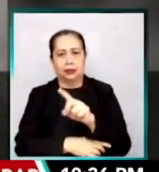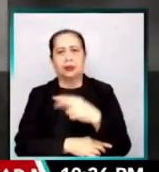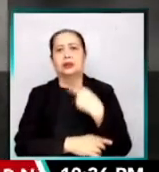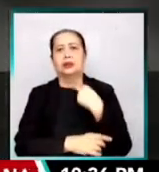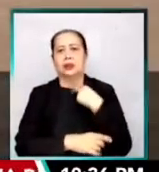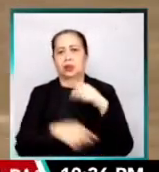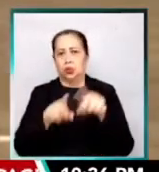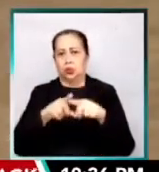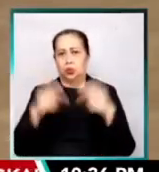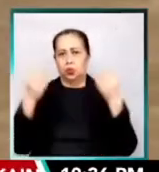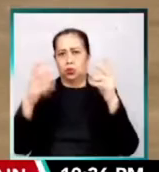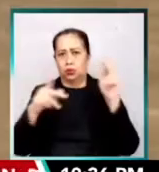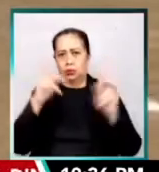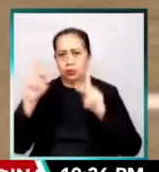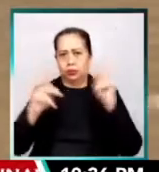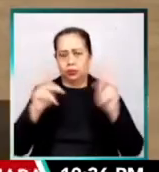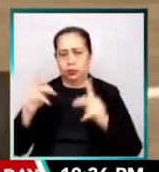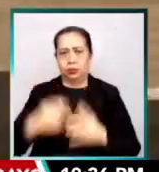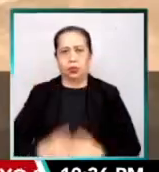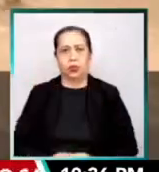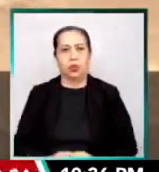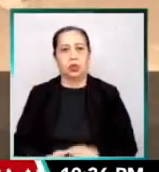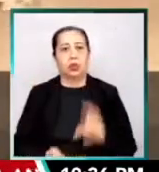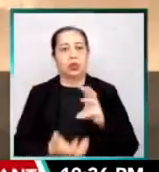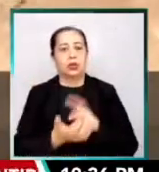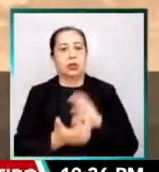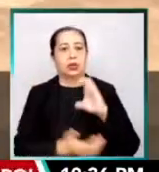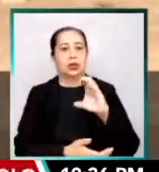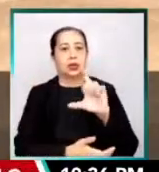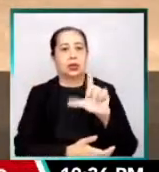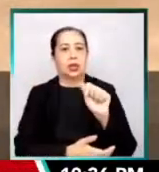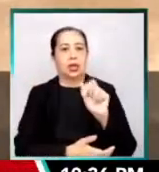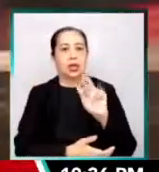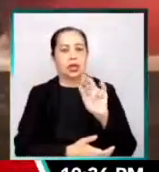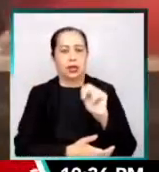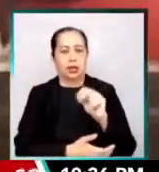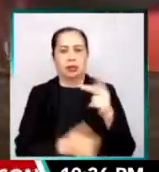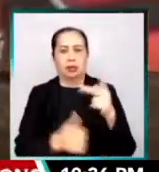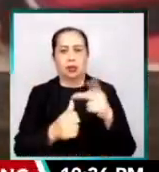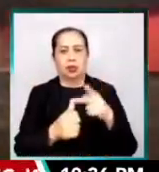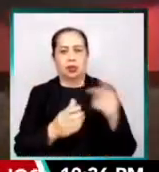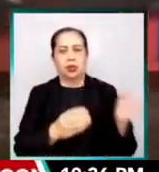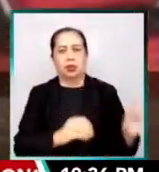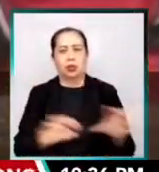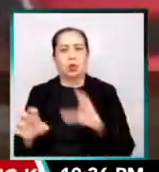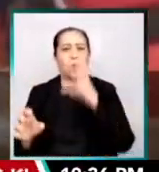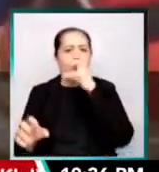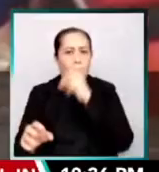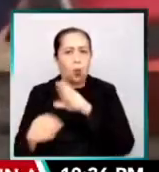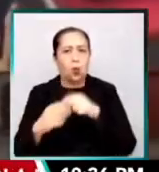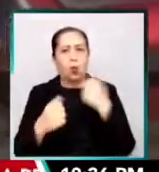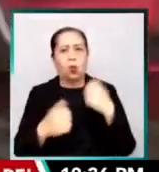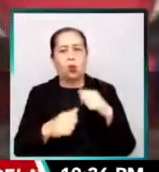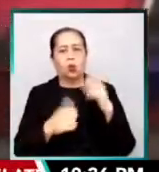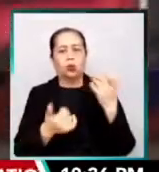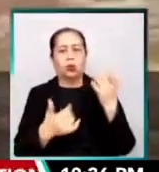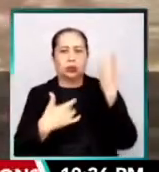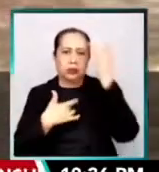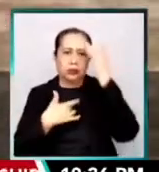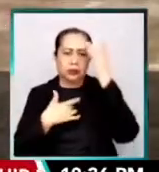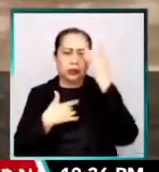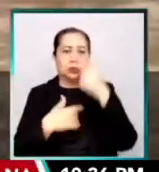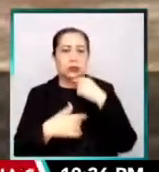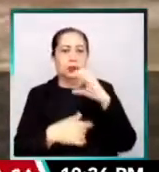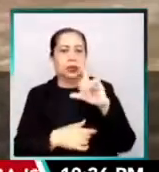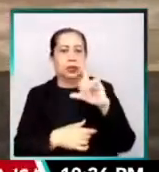residente. Sa bayan ng Clarín, prioridad na inilika sa mga matanda at bedridden. Ayon kay Clarín Mayor